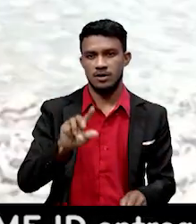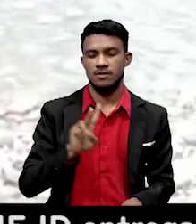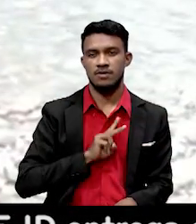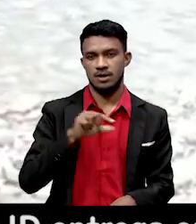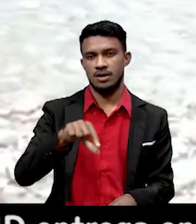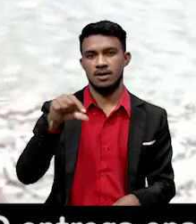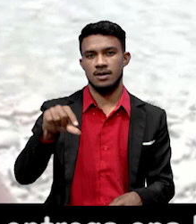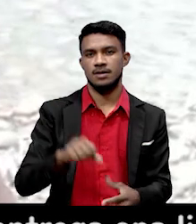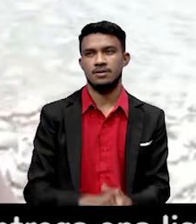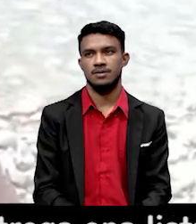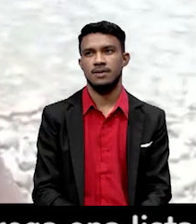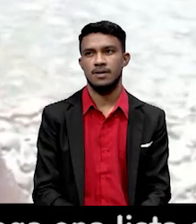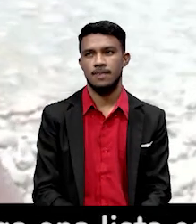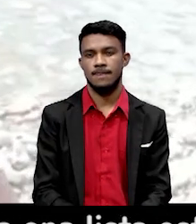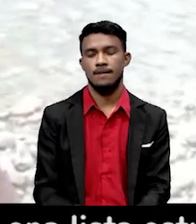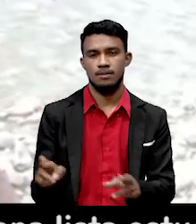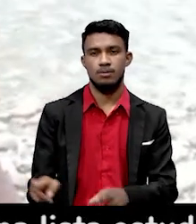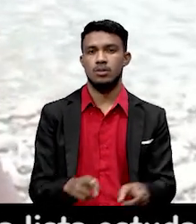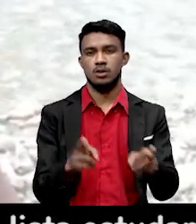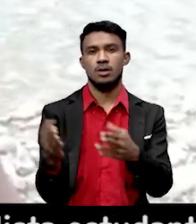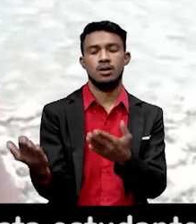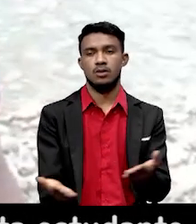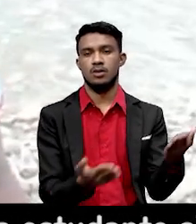Erik vitima mota lori iha dia oitu.